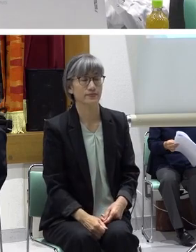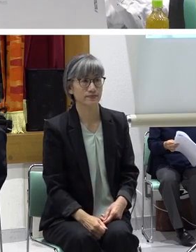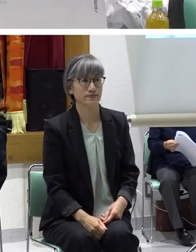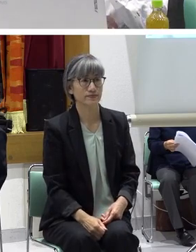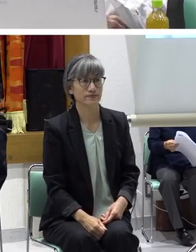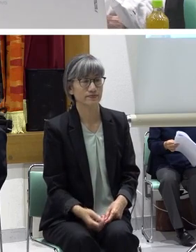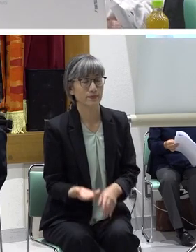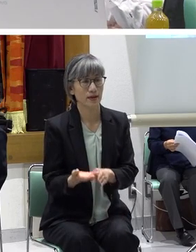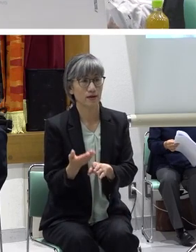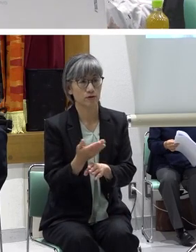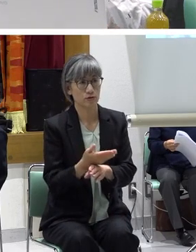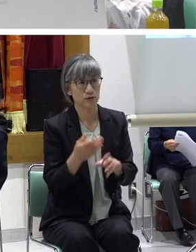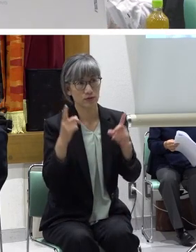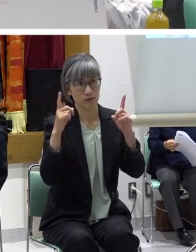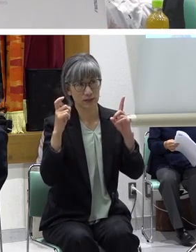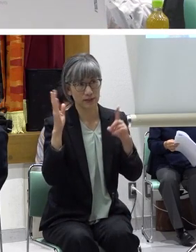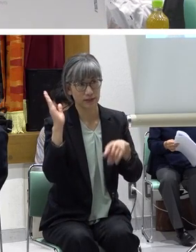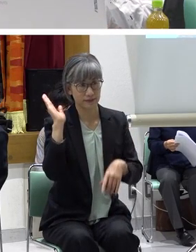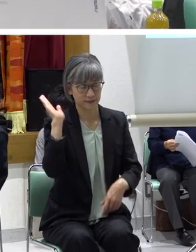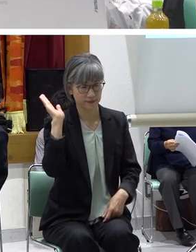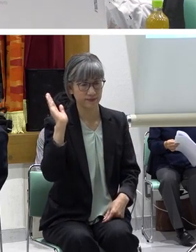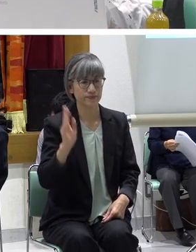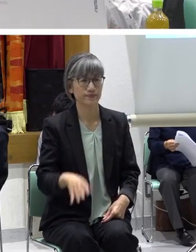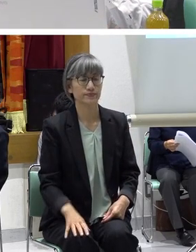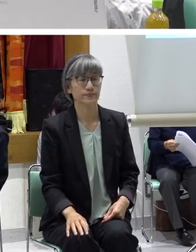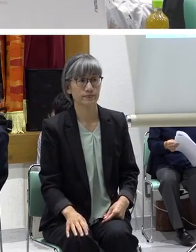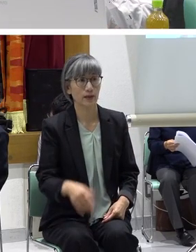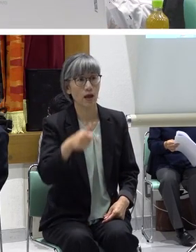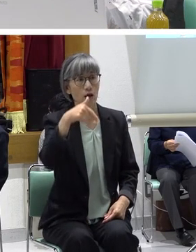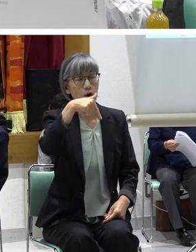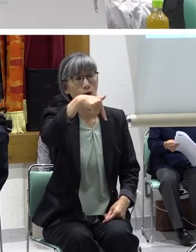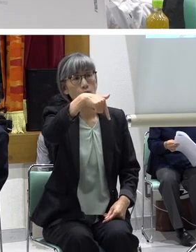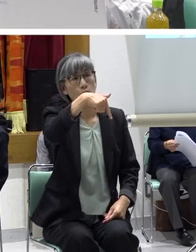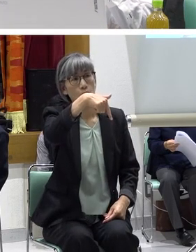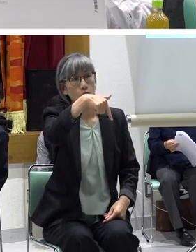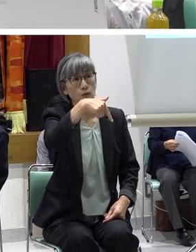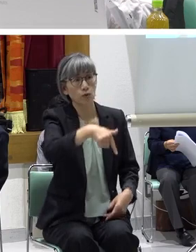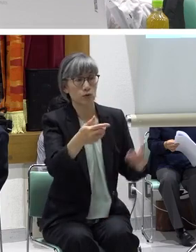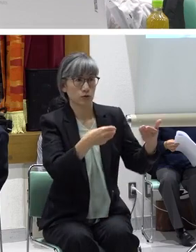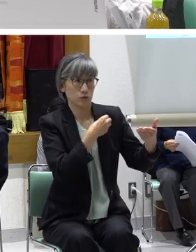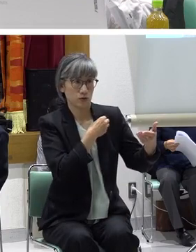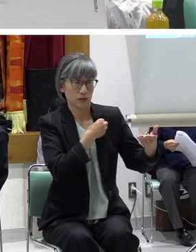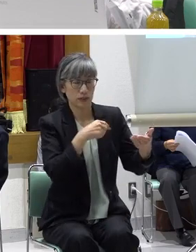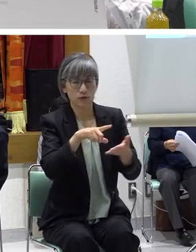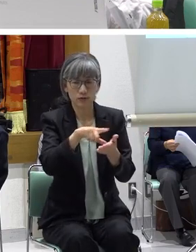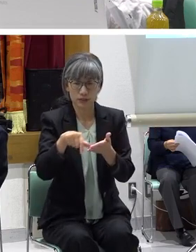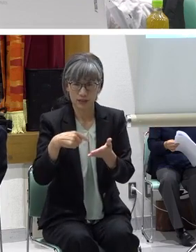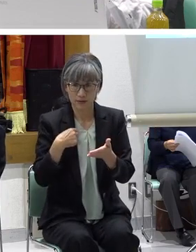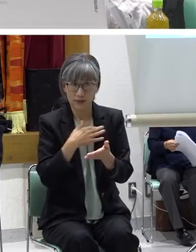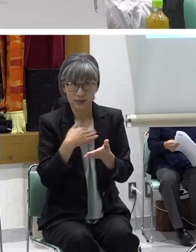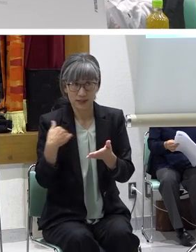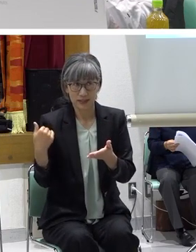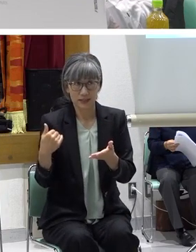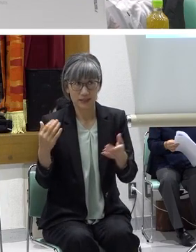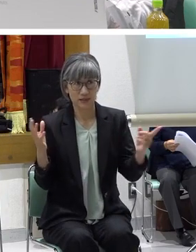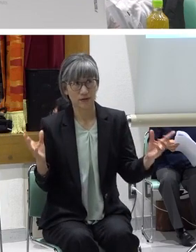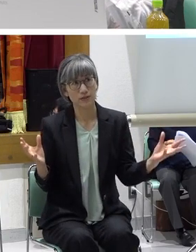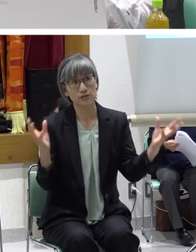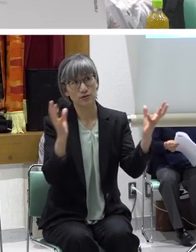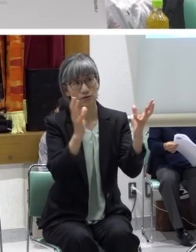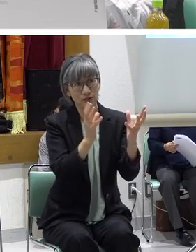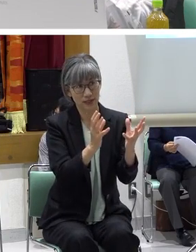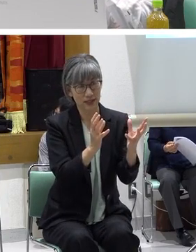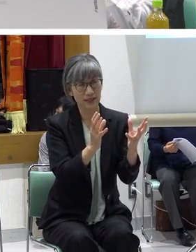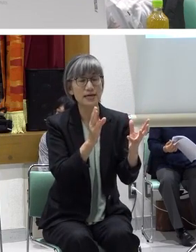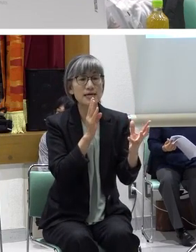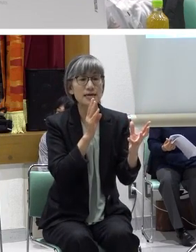次の写真についてですが、府の職員の方と地域の障害当事者の方とともに現地調